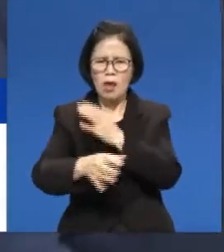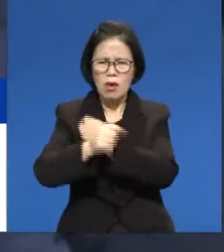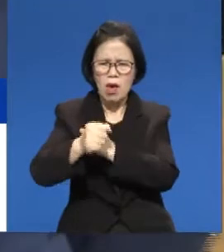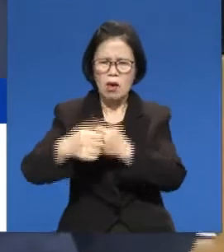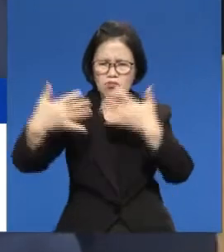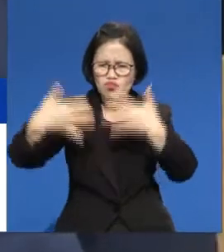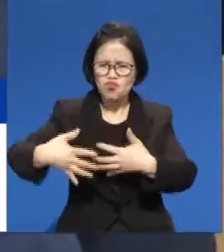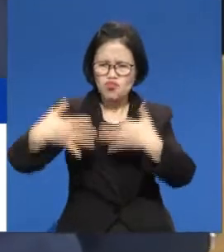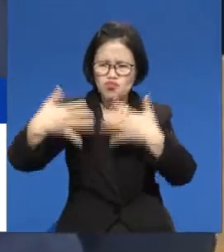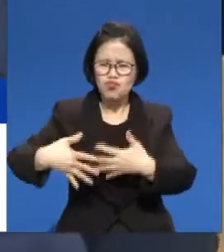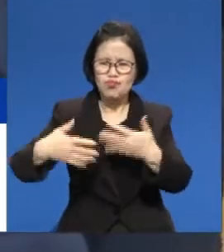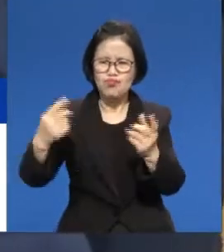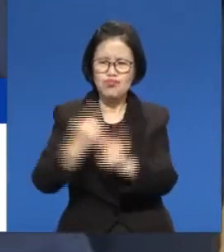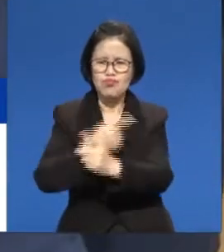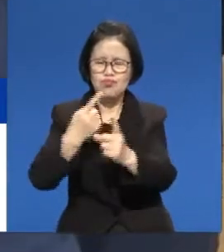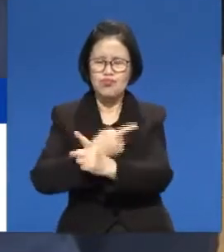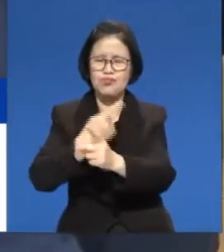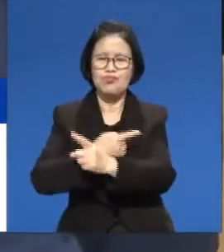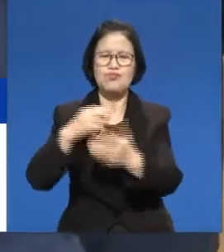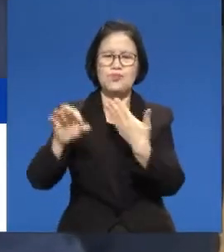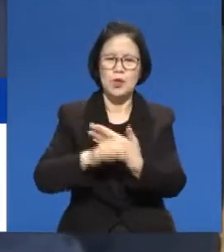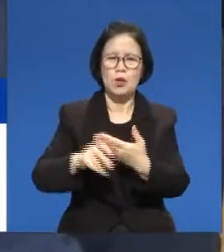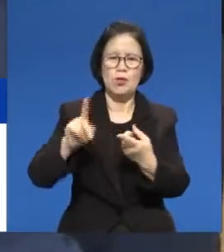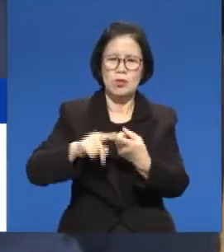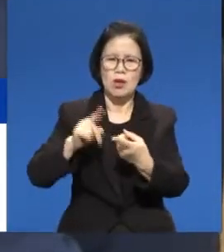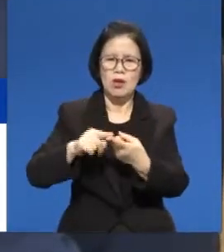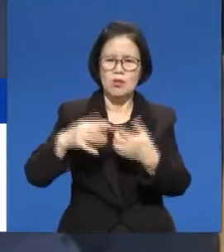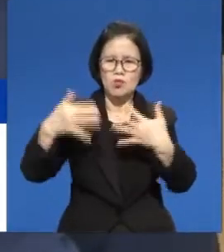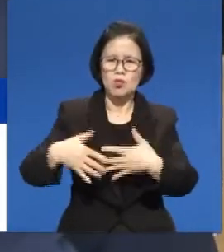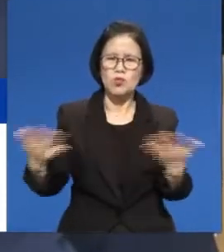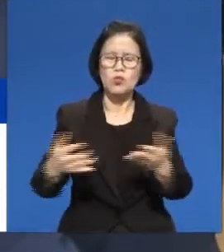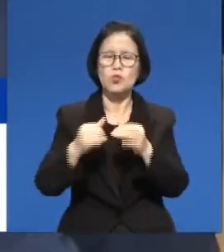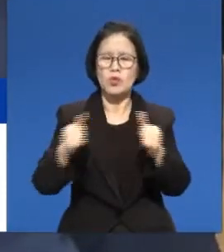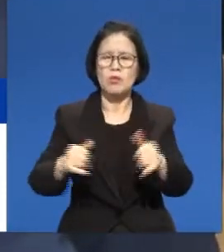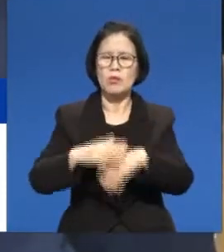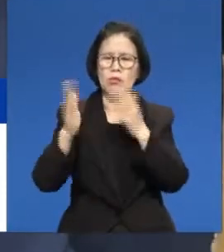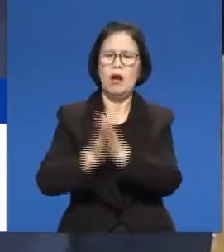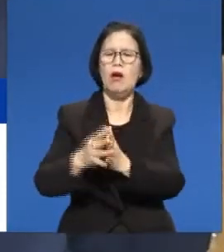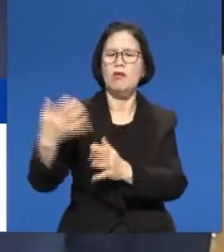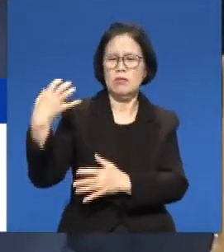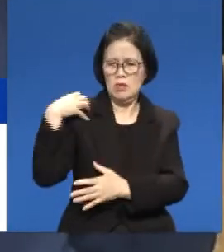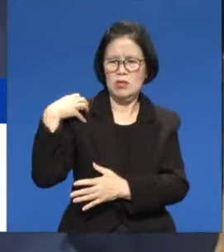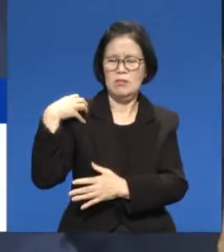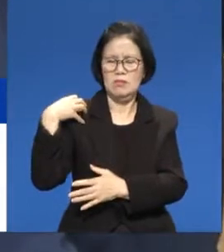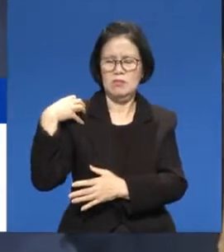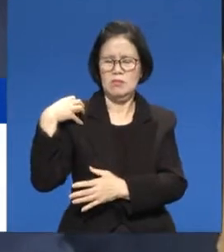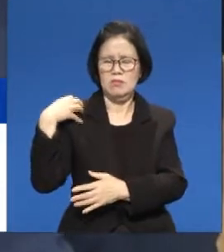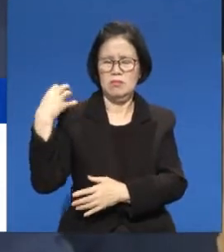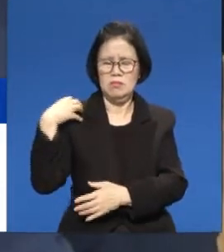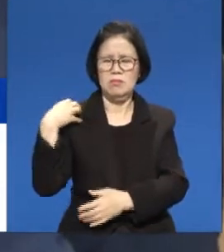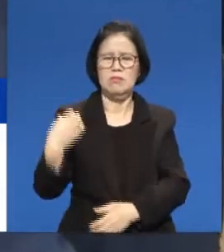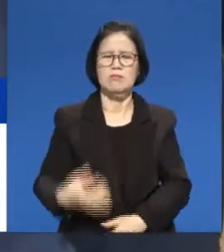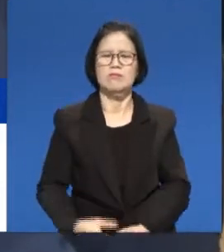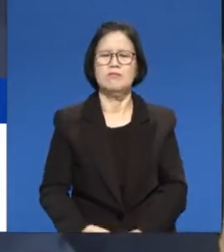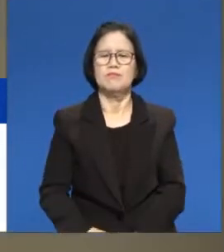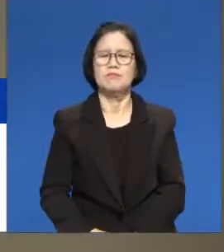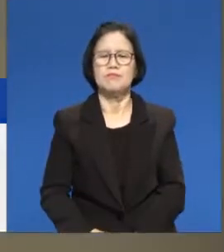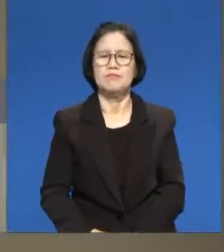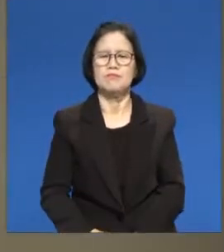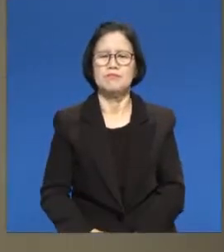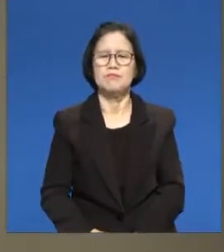조건 뒤쪽 0 0 이 되면 그 분수에 대한 그 조건들을 고스란히 이제 노동자들이 다 가져 가야 될 수밖에